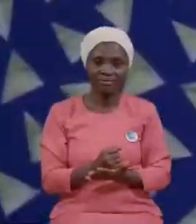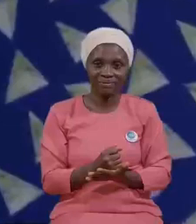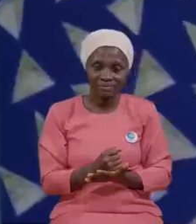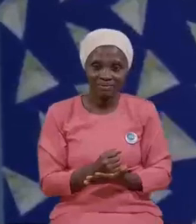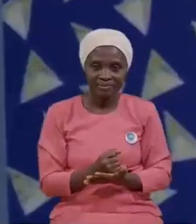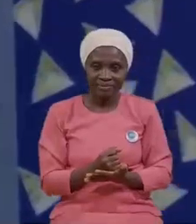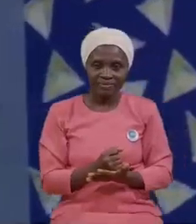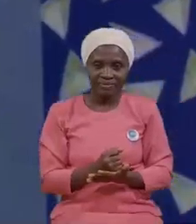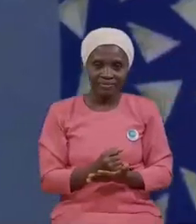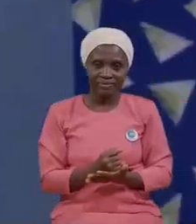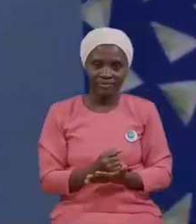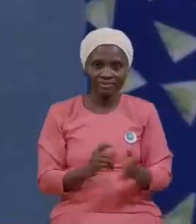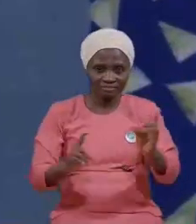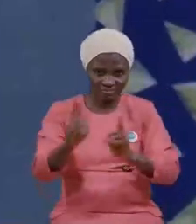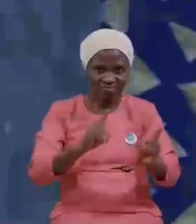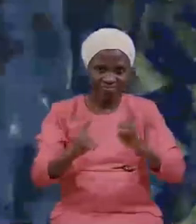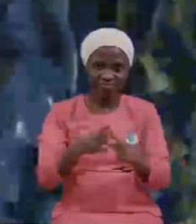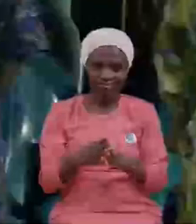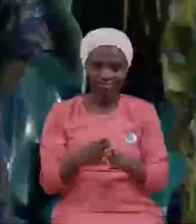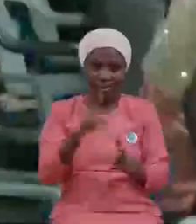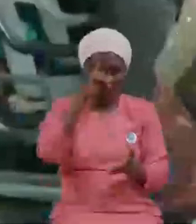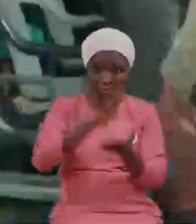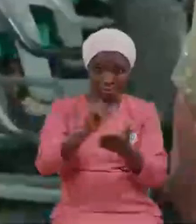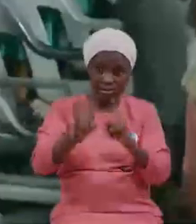Je dis, est-ce que tu crois vraiment cela?